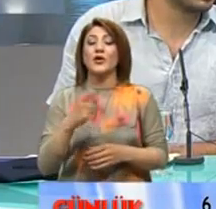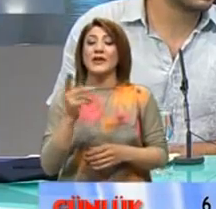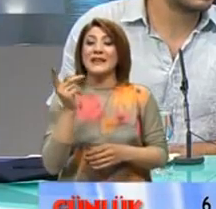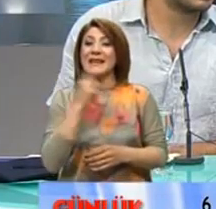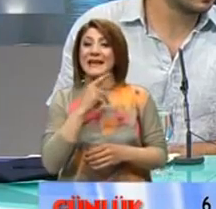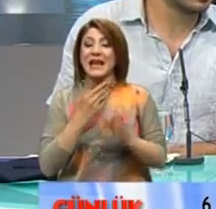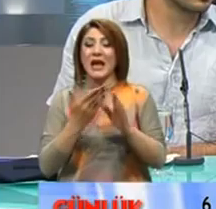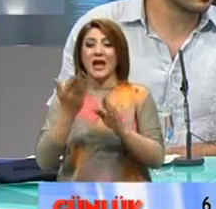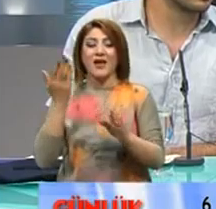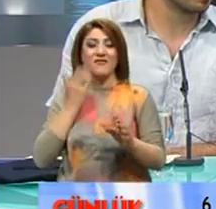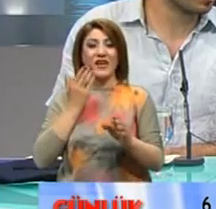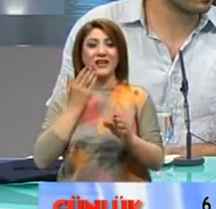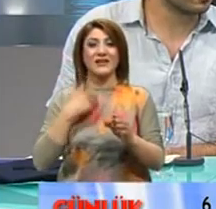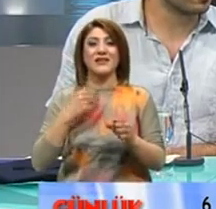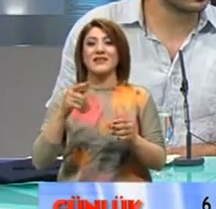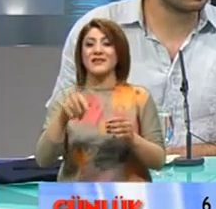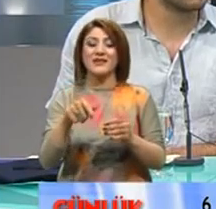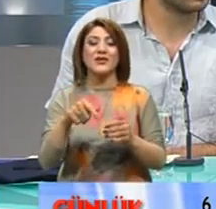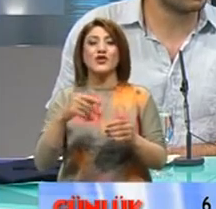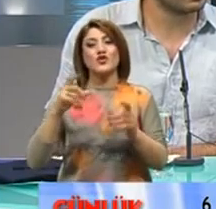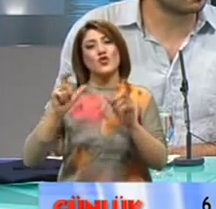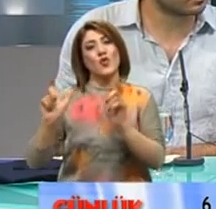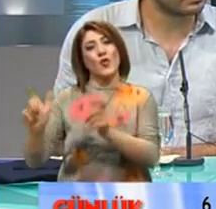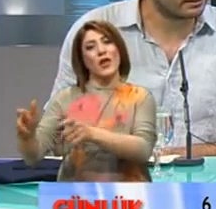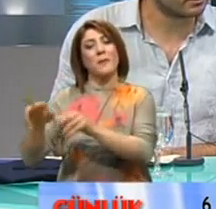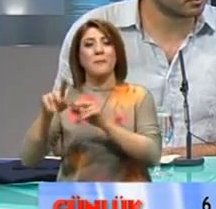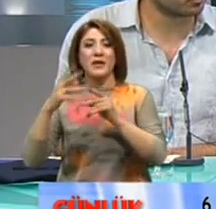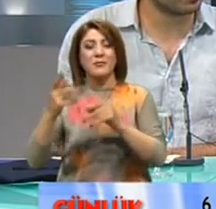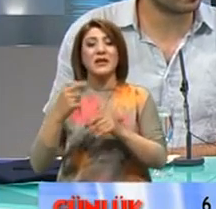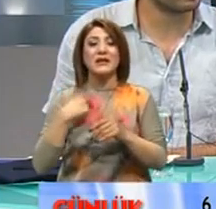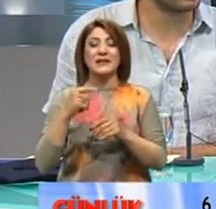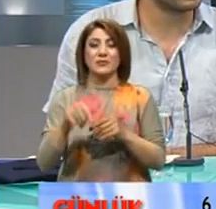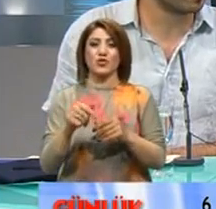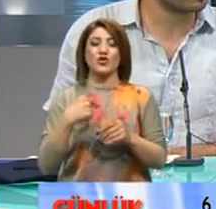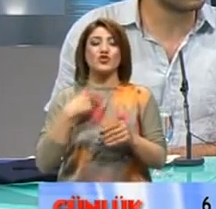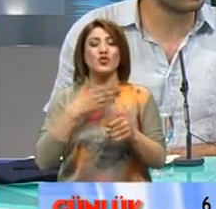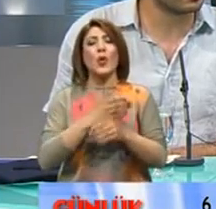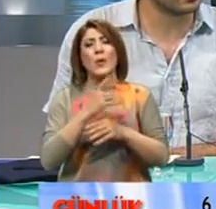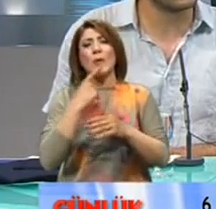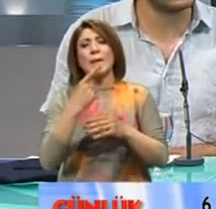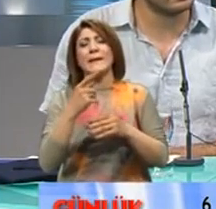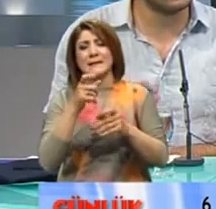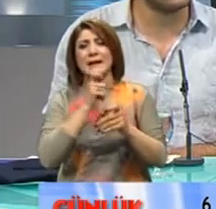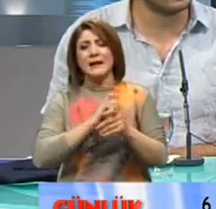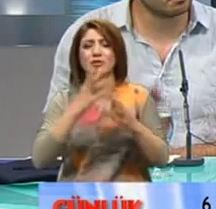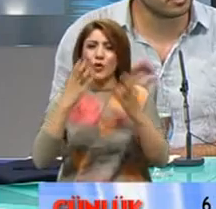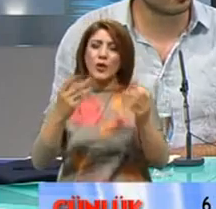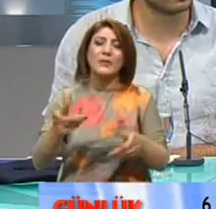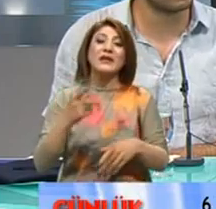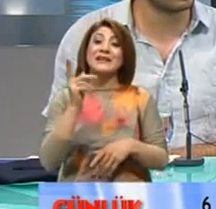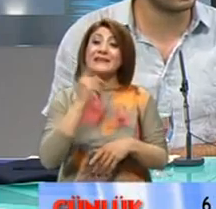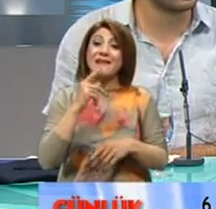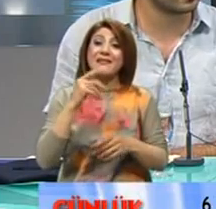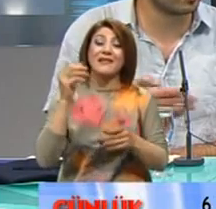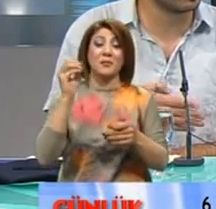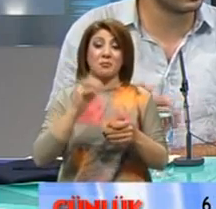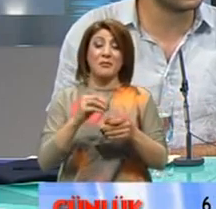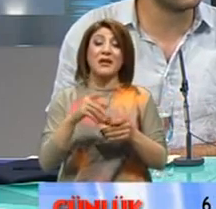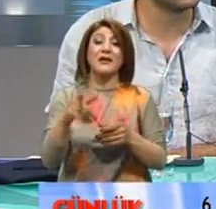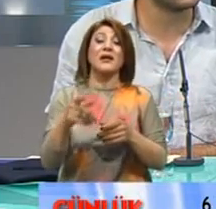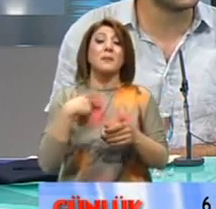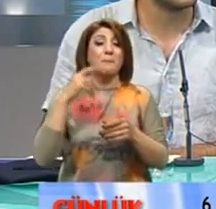öncesi dönem olarak nitelendiririz ama aslında konuşmadan önceki dönem dil öncesi olarak nitelendirmek çok doğru olmayabilir. Konuşmadan önce de dil ile ilgili birçok şey yapıyorlar.